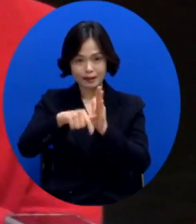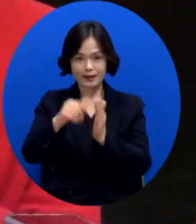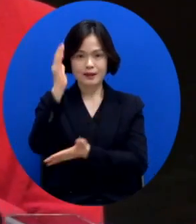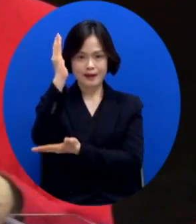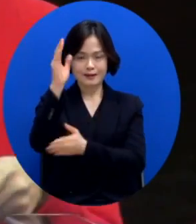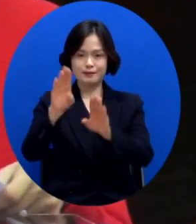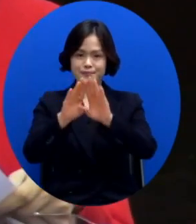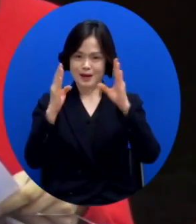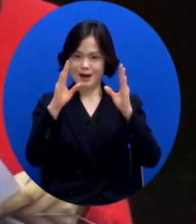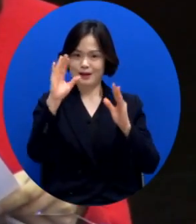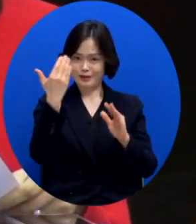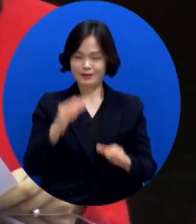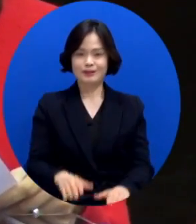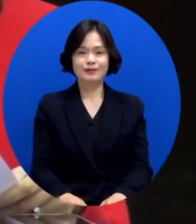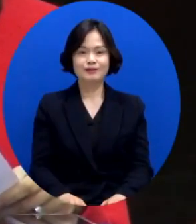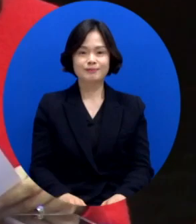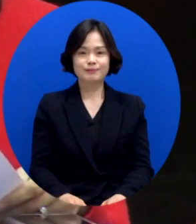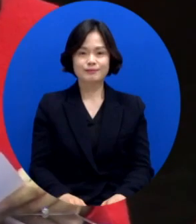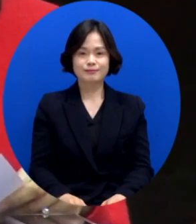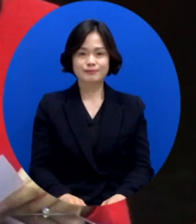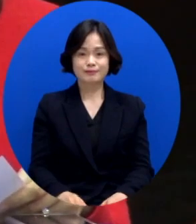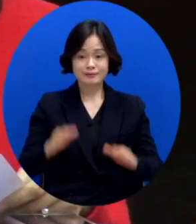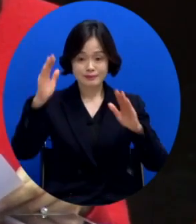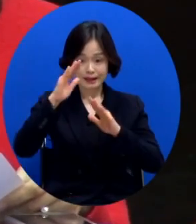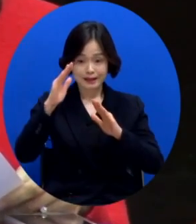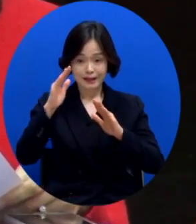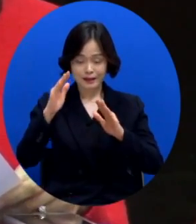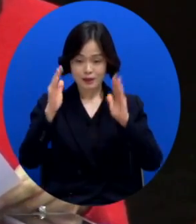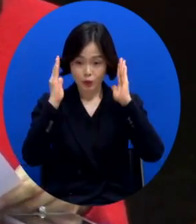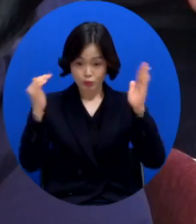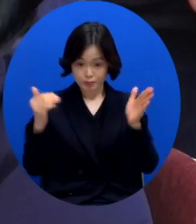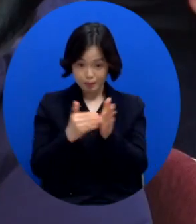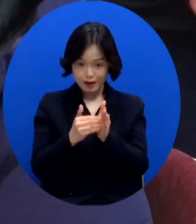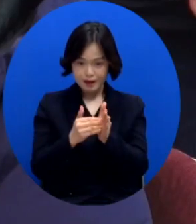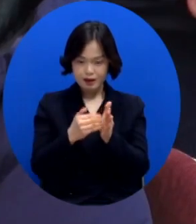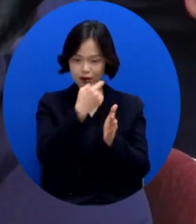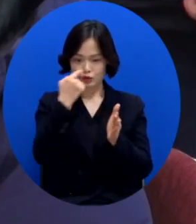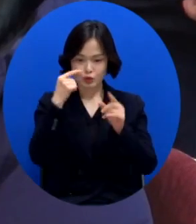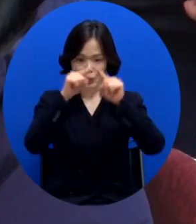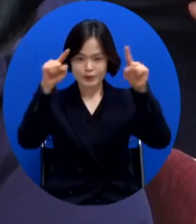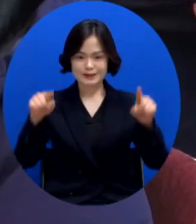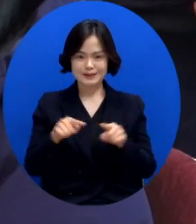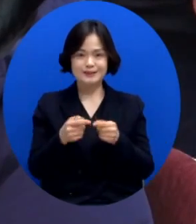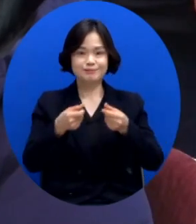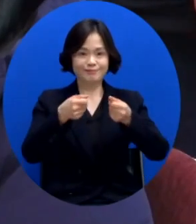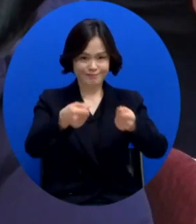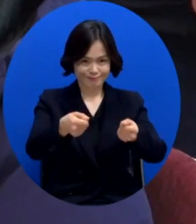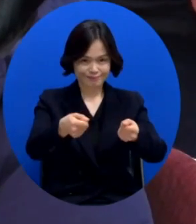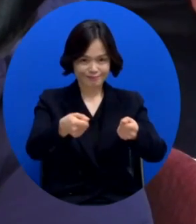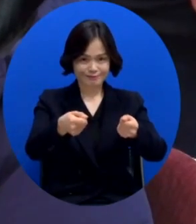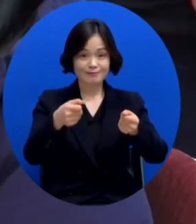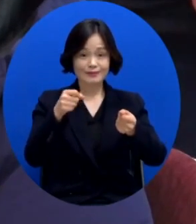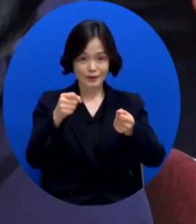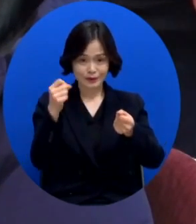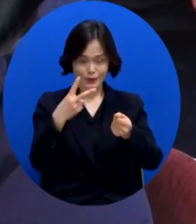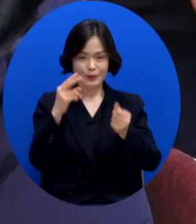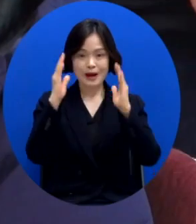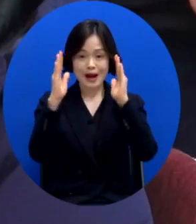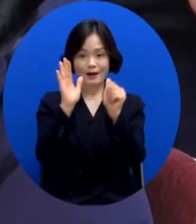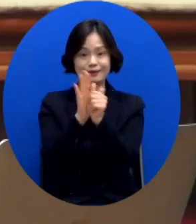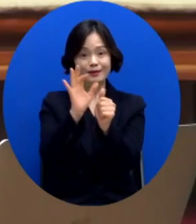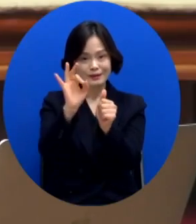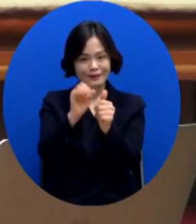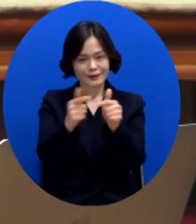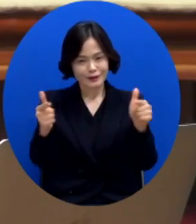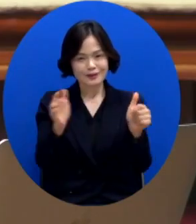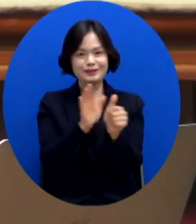진행하며 수강생에게는 과정 수료증이나 참석증을 발급하고 각 파트별 아카데미에 따라 다양한 장학